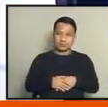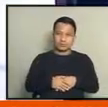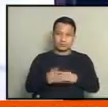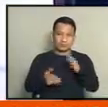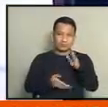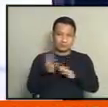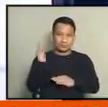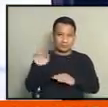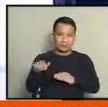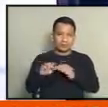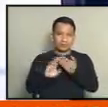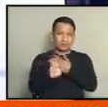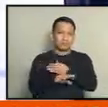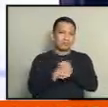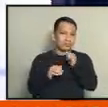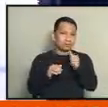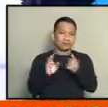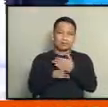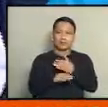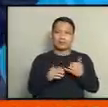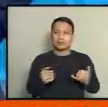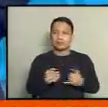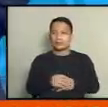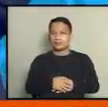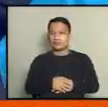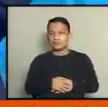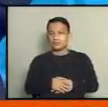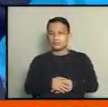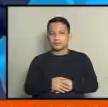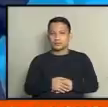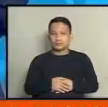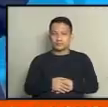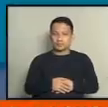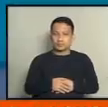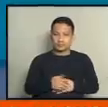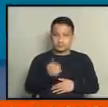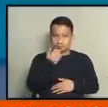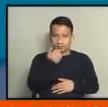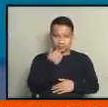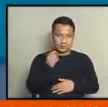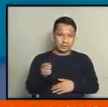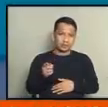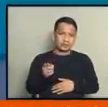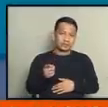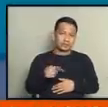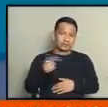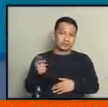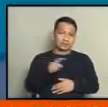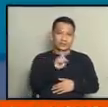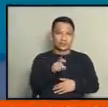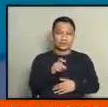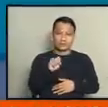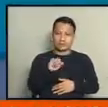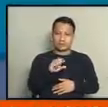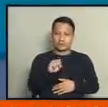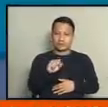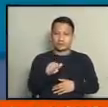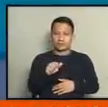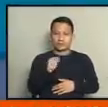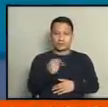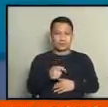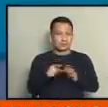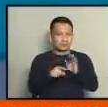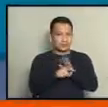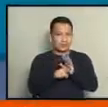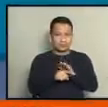doon, hindi na nababalik eh. Ah, hindi. Tablahin natin to. Tatanungin natin to sa sosya. Kapag